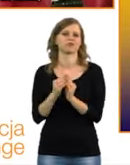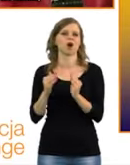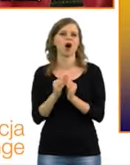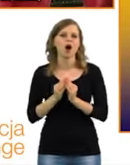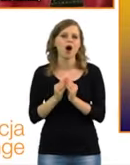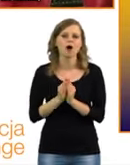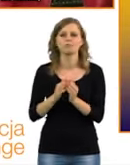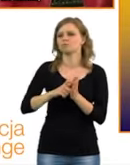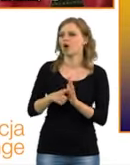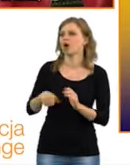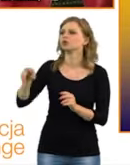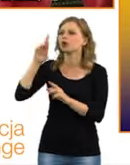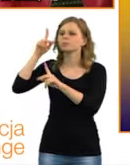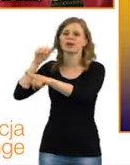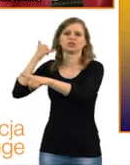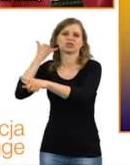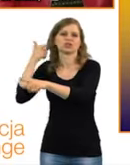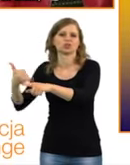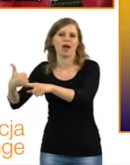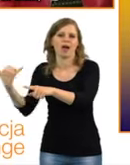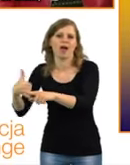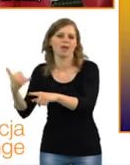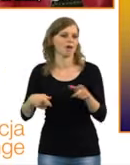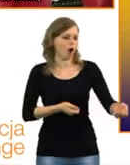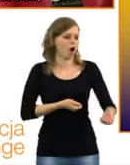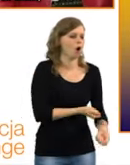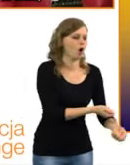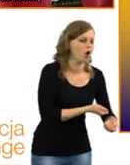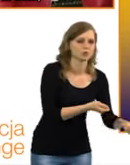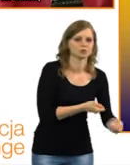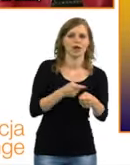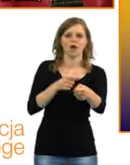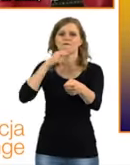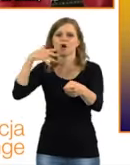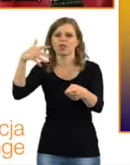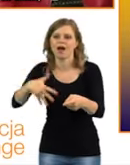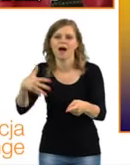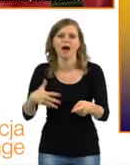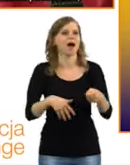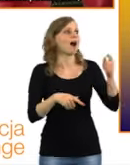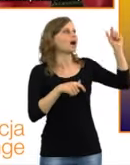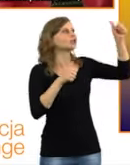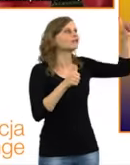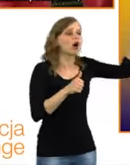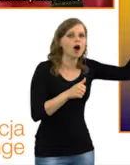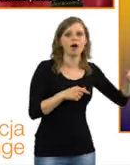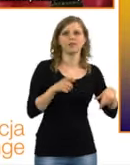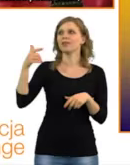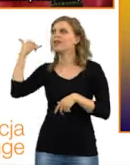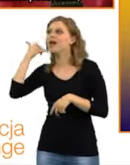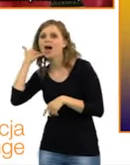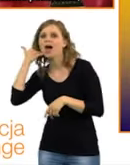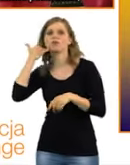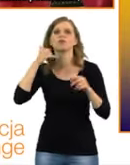domach, czyli czajnik, odkurzacz, lecąca woda, dzwonek do drzwi, dzwoniący